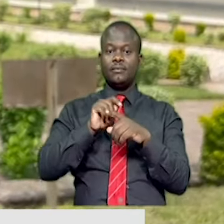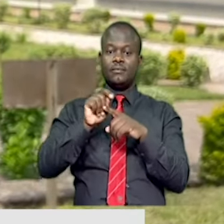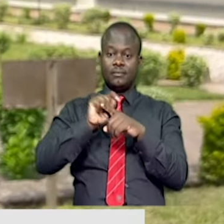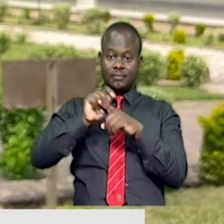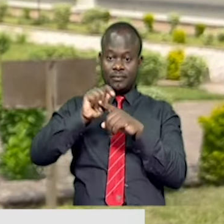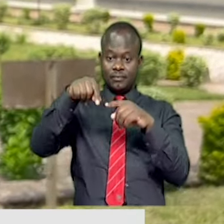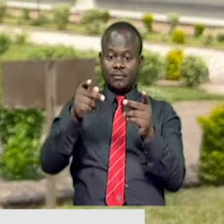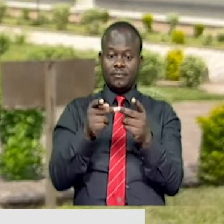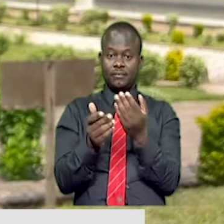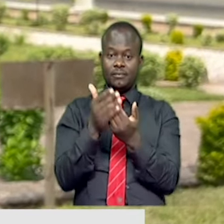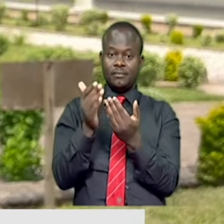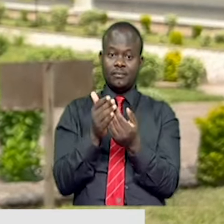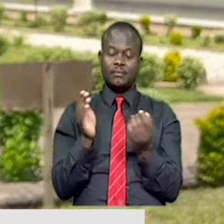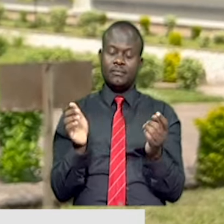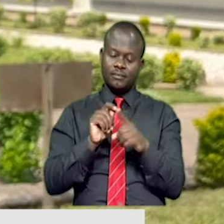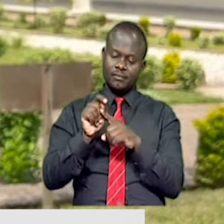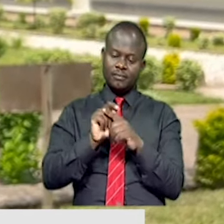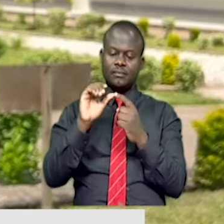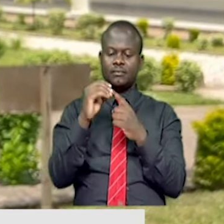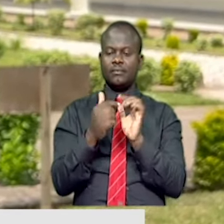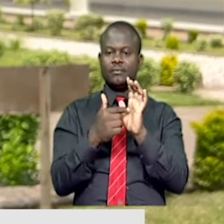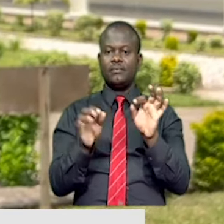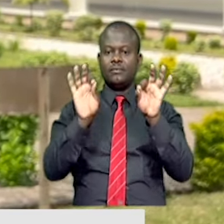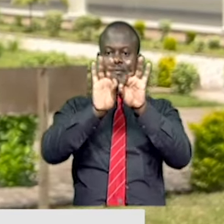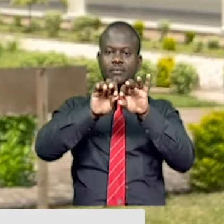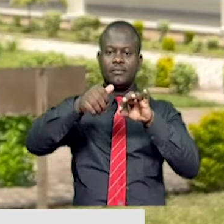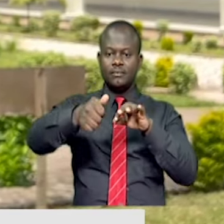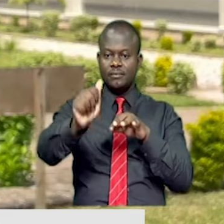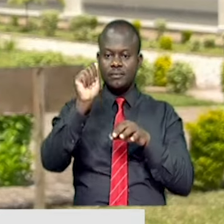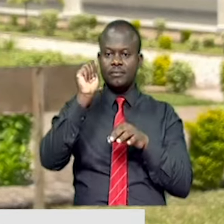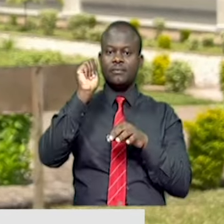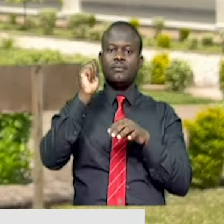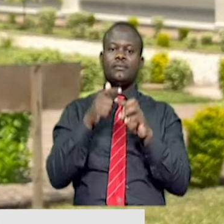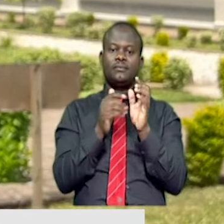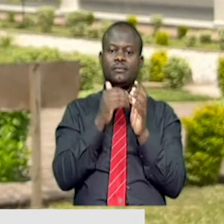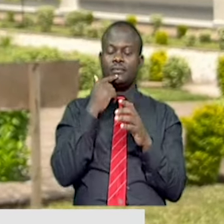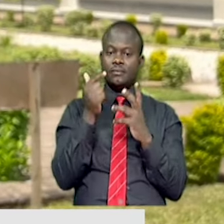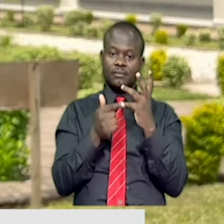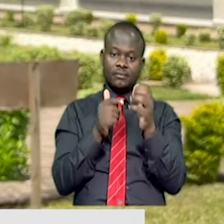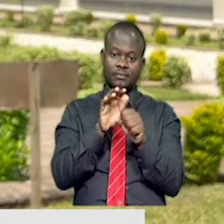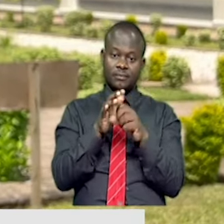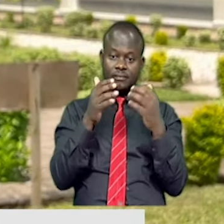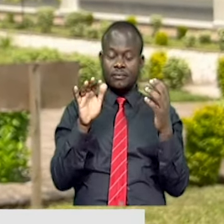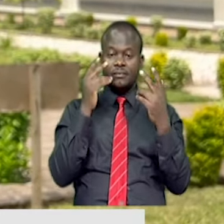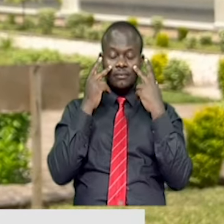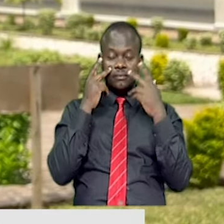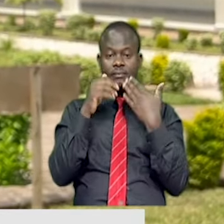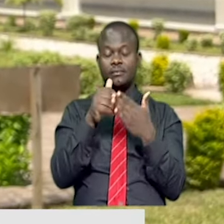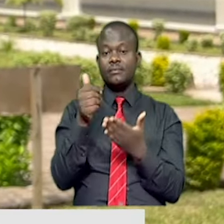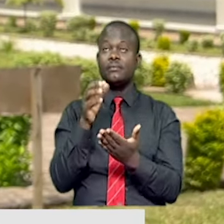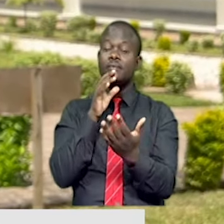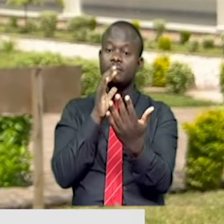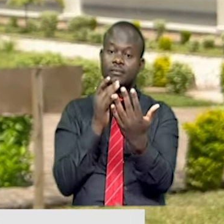ni irerero ridutoza umuco n'indangagaciro zawo hari ibyo tumaze kubona hari n'ibyo twiteze mu